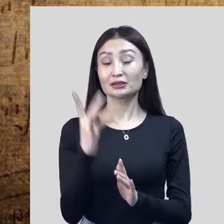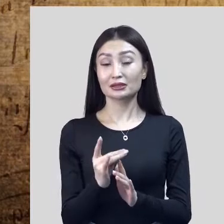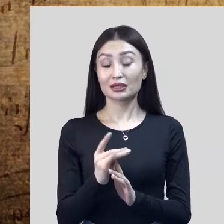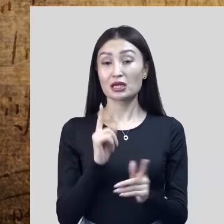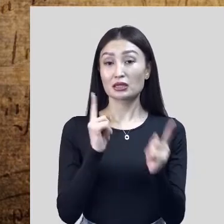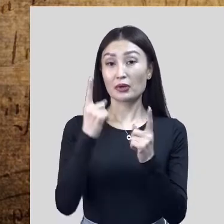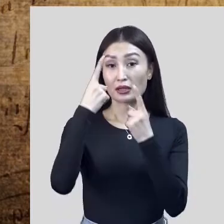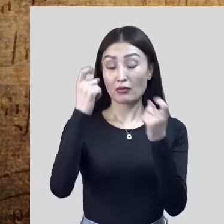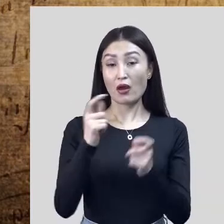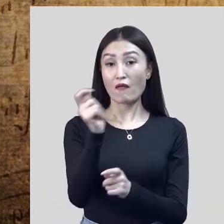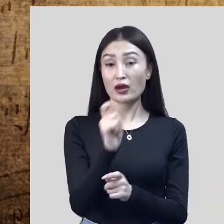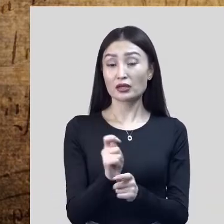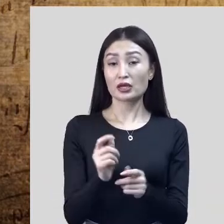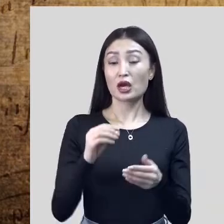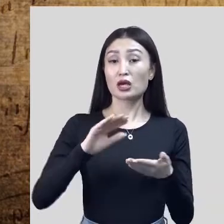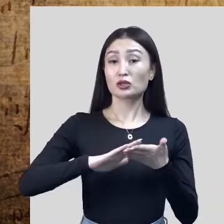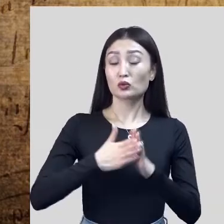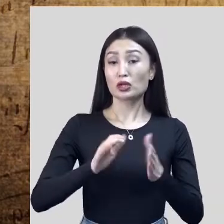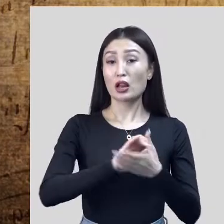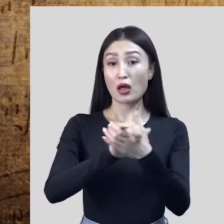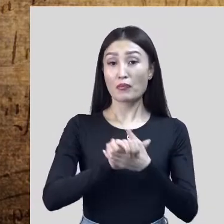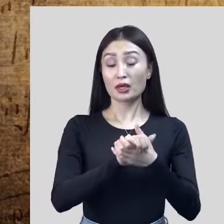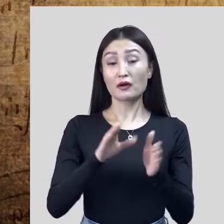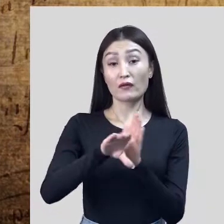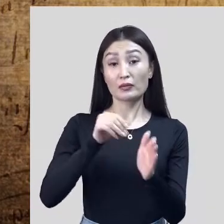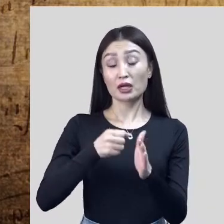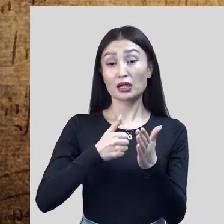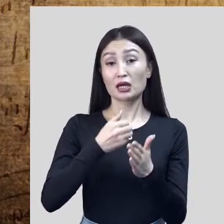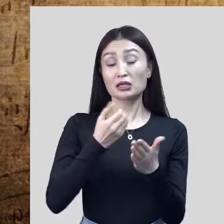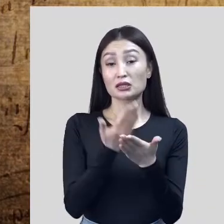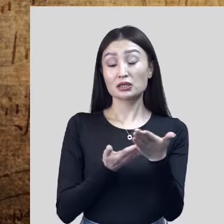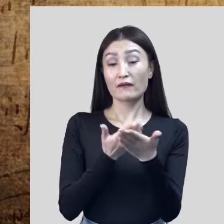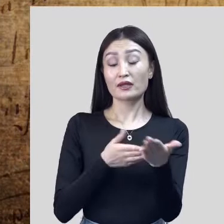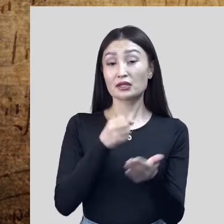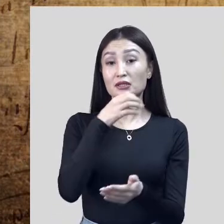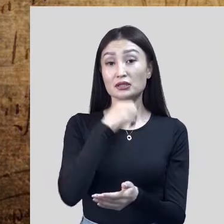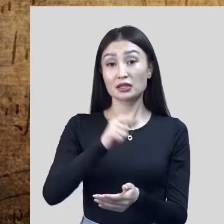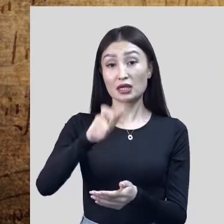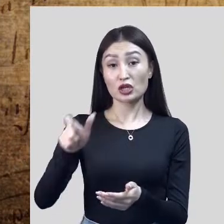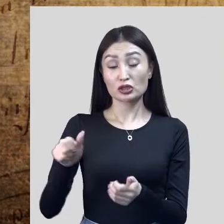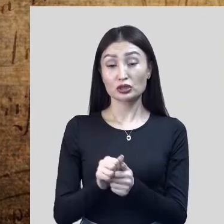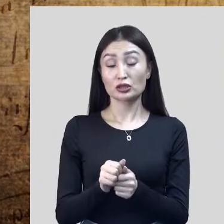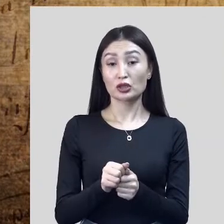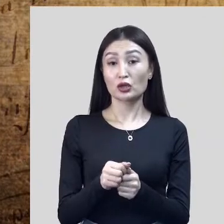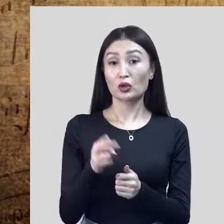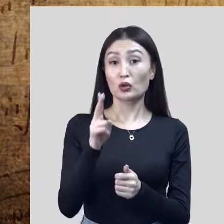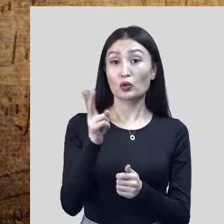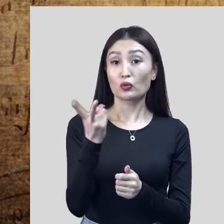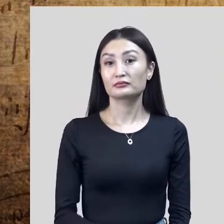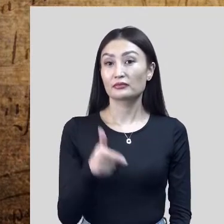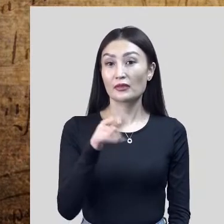Собрание объявило войну, заключало мир, выбирало совет старейшин, который назывался Герусия, и двух